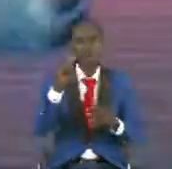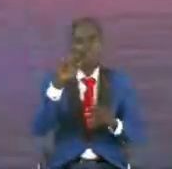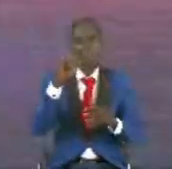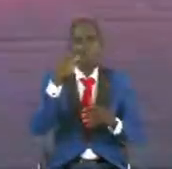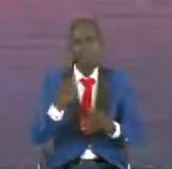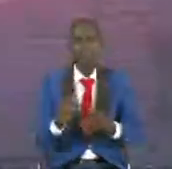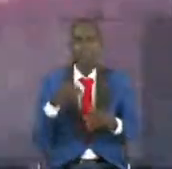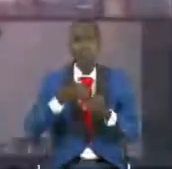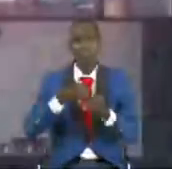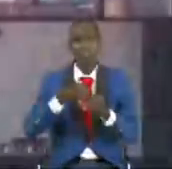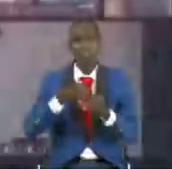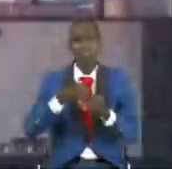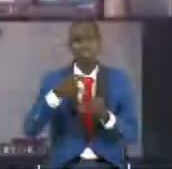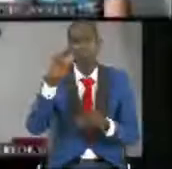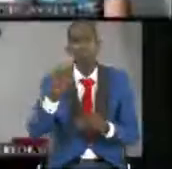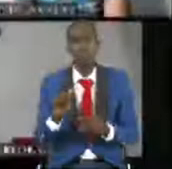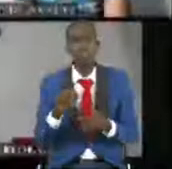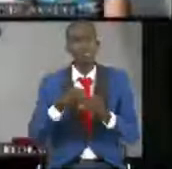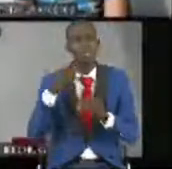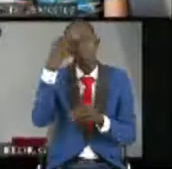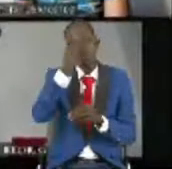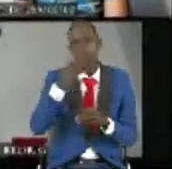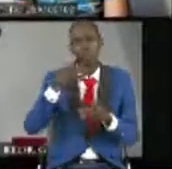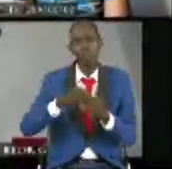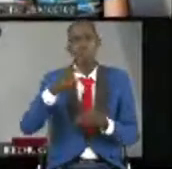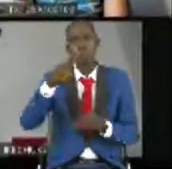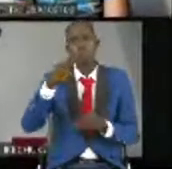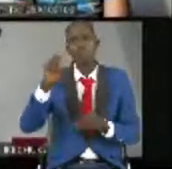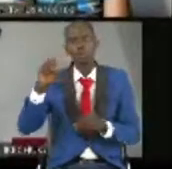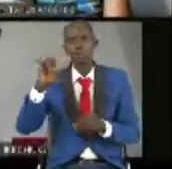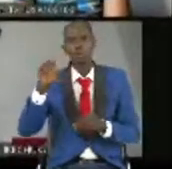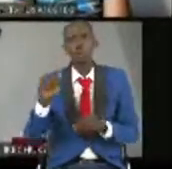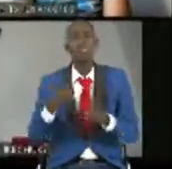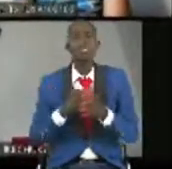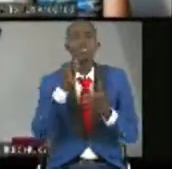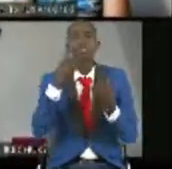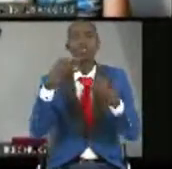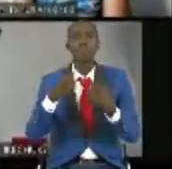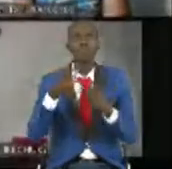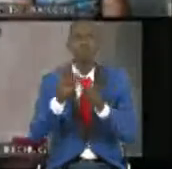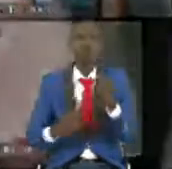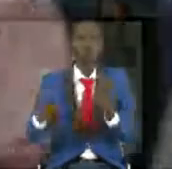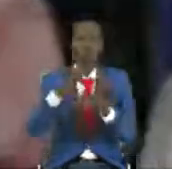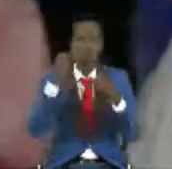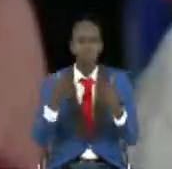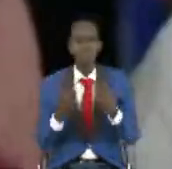Canada, partout, en Europe, en Russie, partout. Ça vient pour tout le monde.